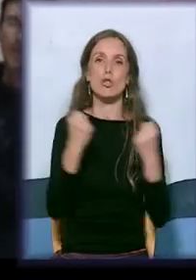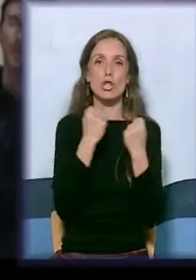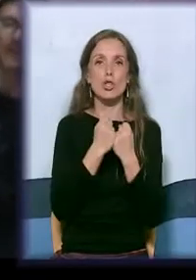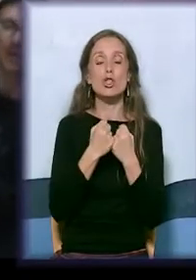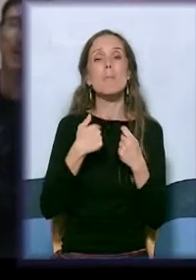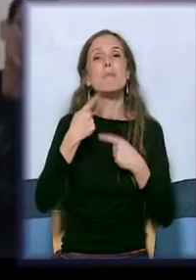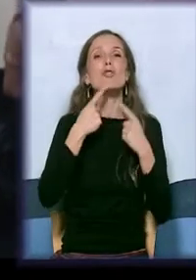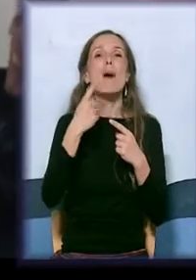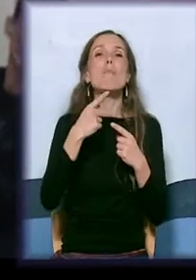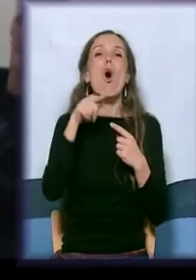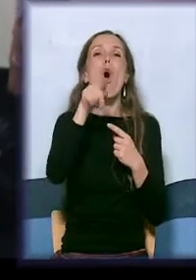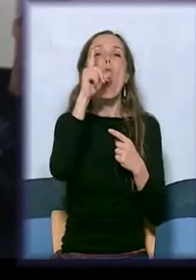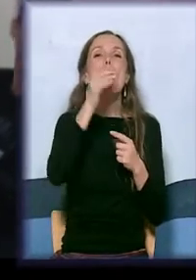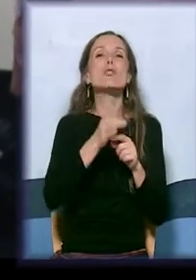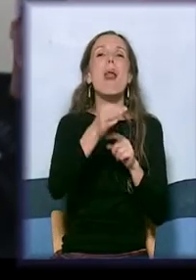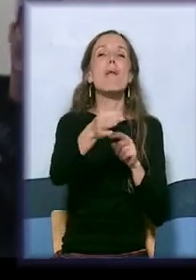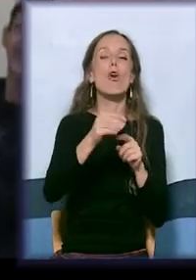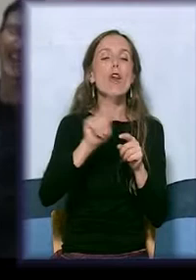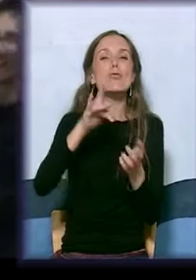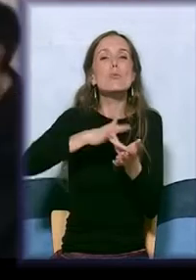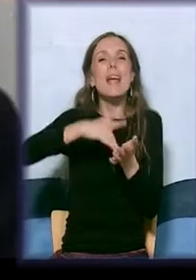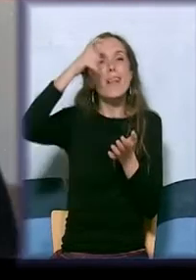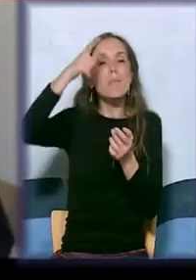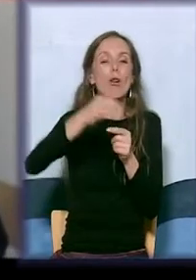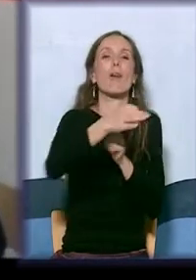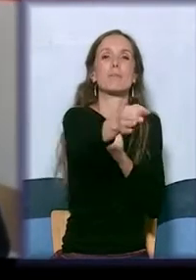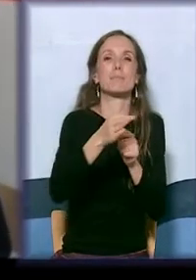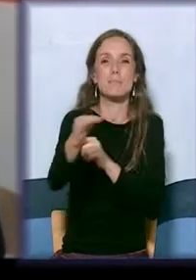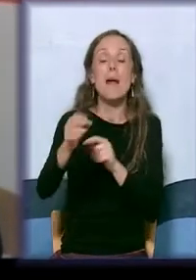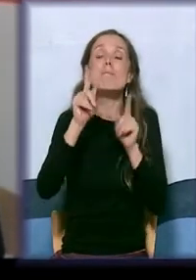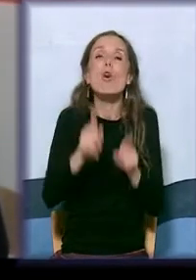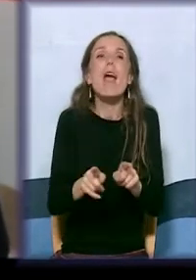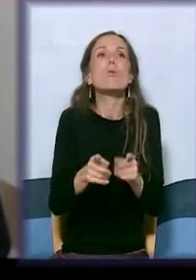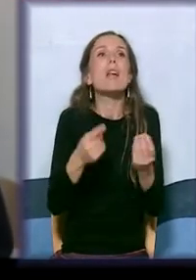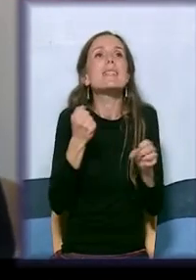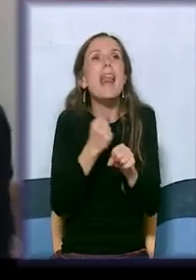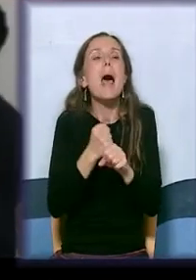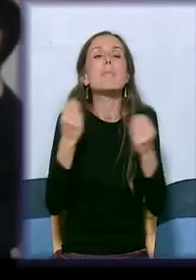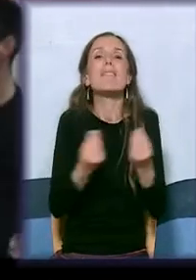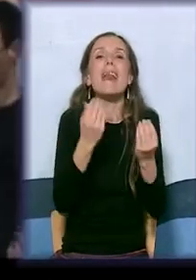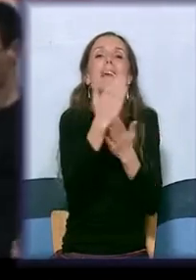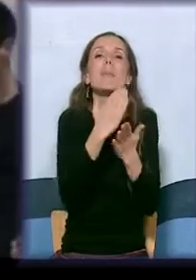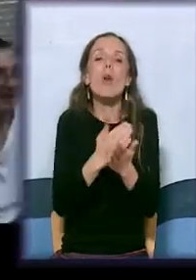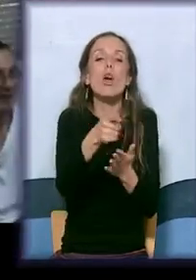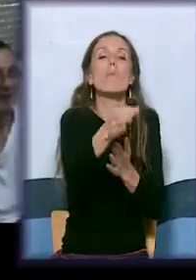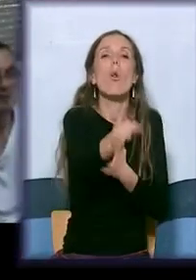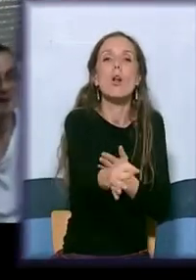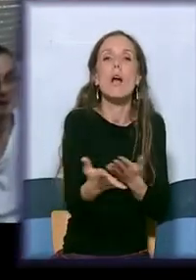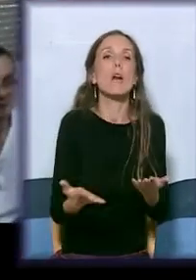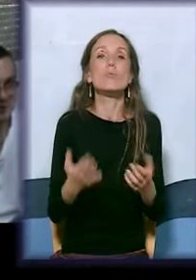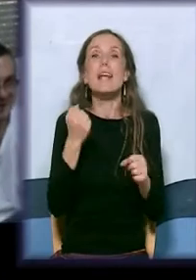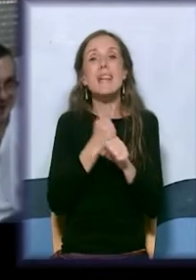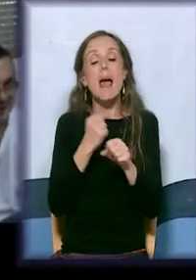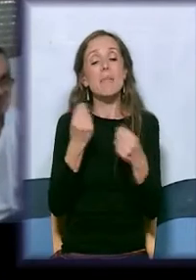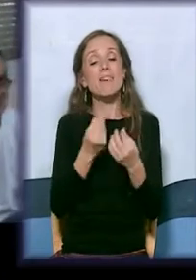odgovorimo o prigradskim opštinama, da se razviju neki određeni programi na samom lokalu. Da se uključi jedna međusektorska